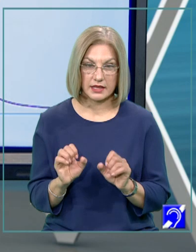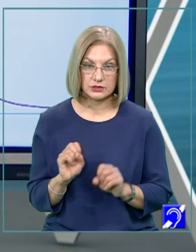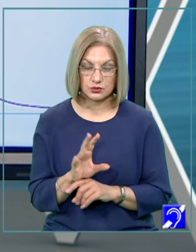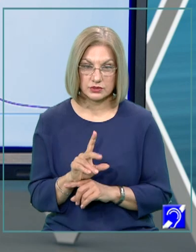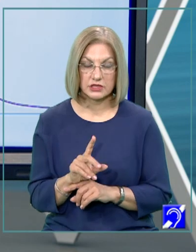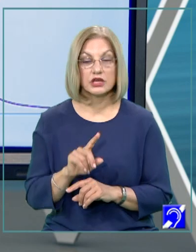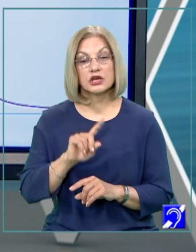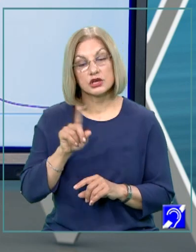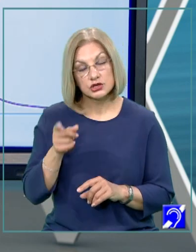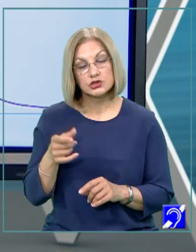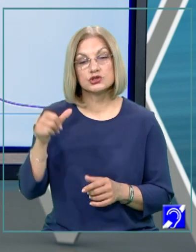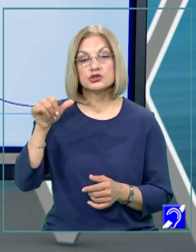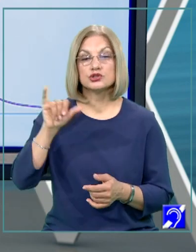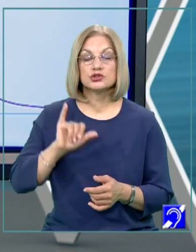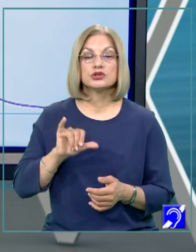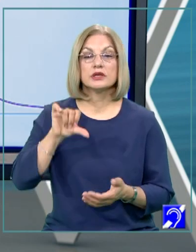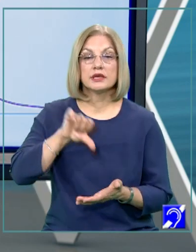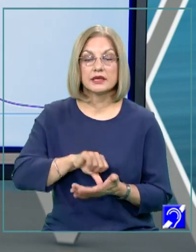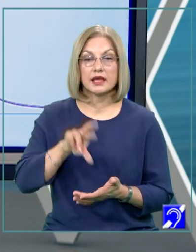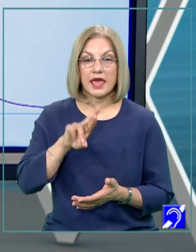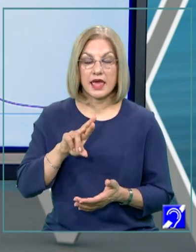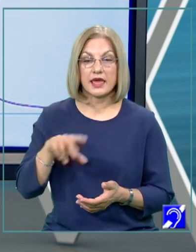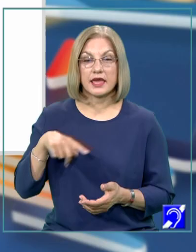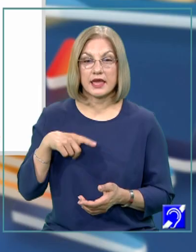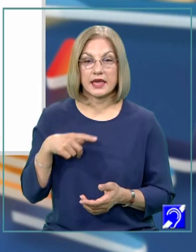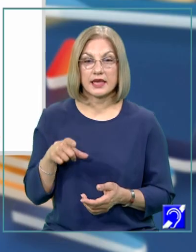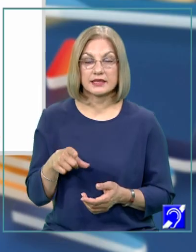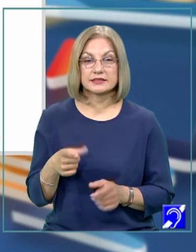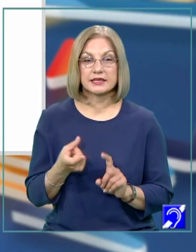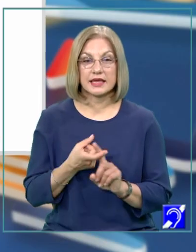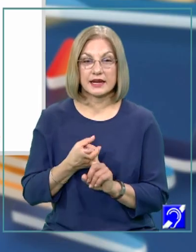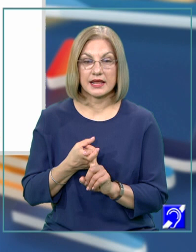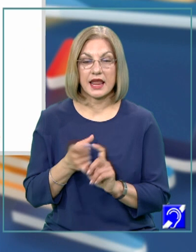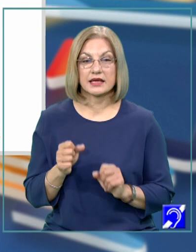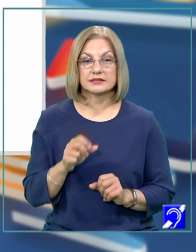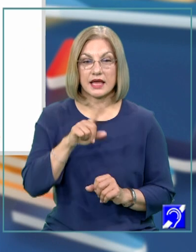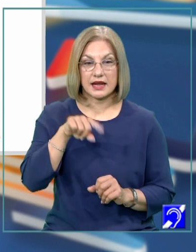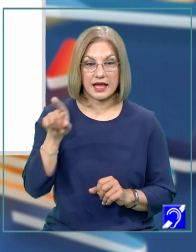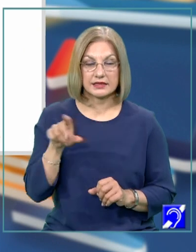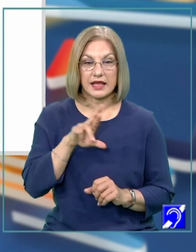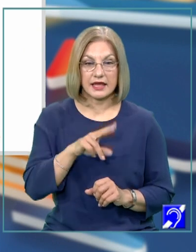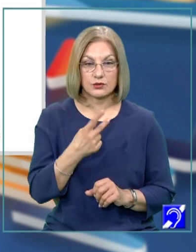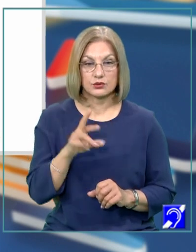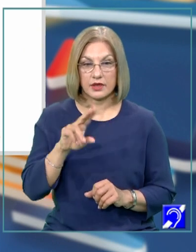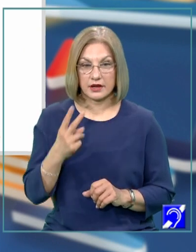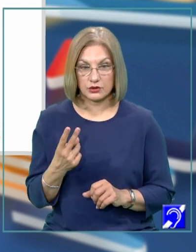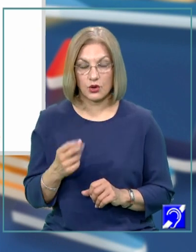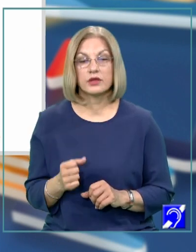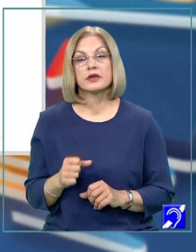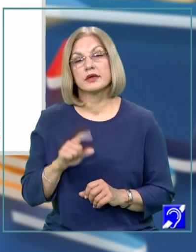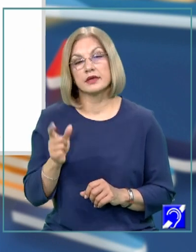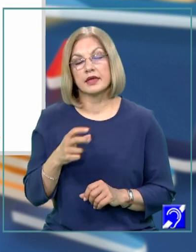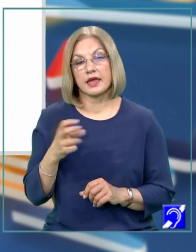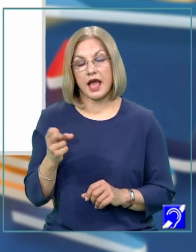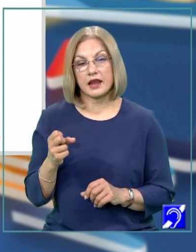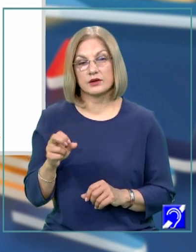rezistența internă a sursei urme există relația a radical din R1 înmulțit cu el doi